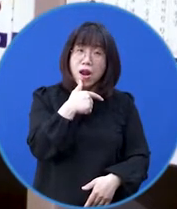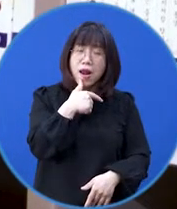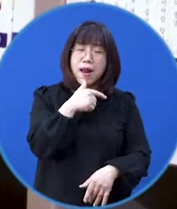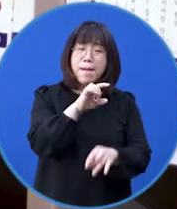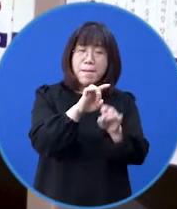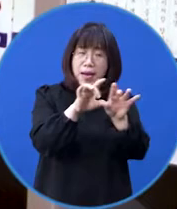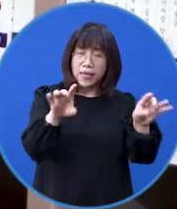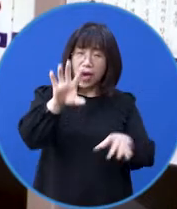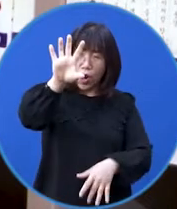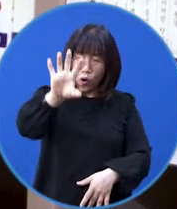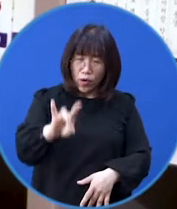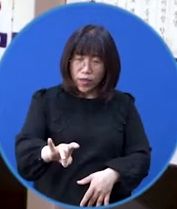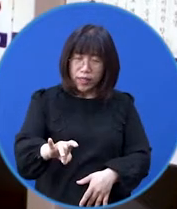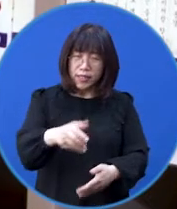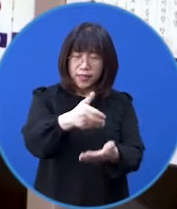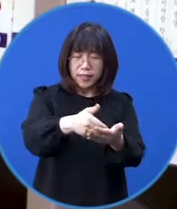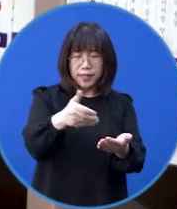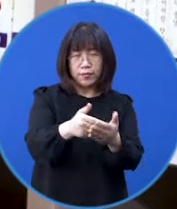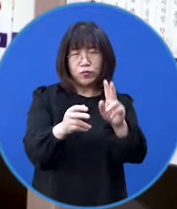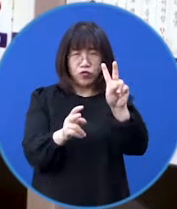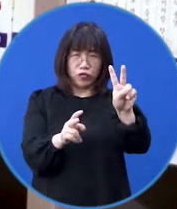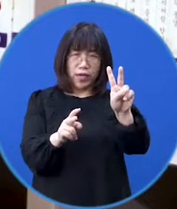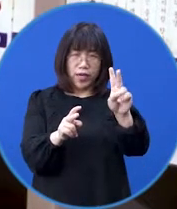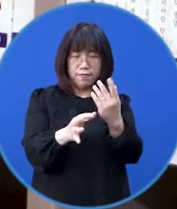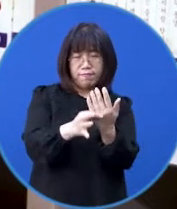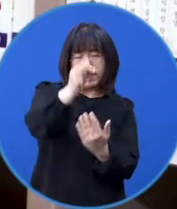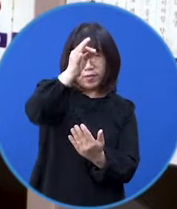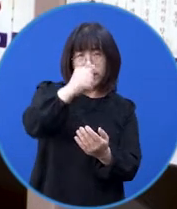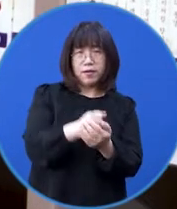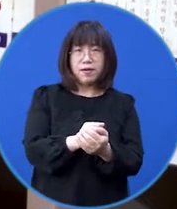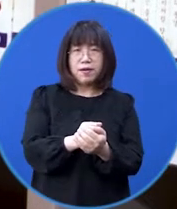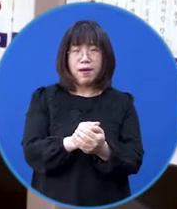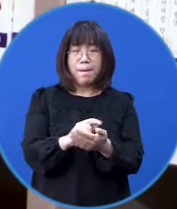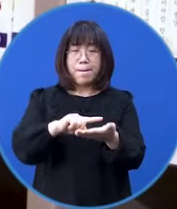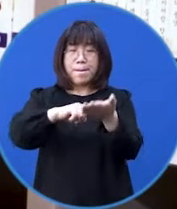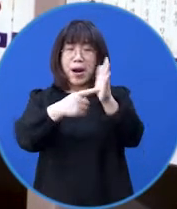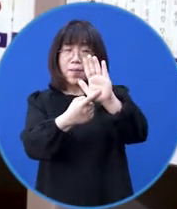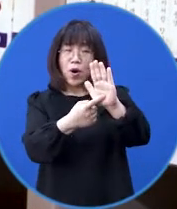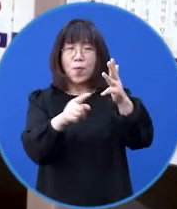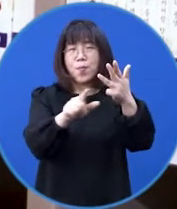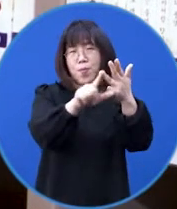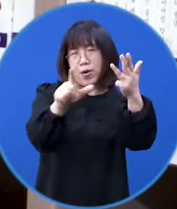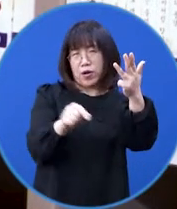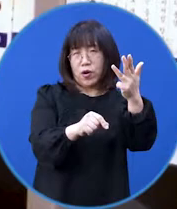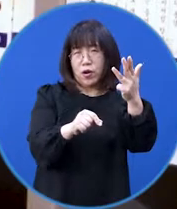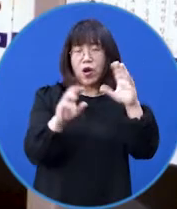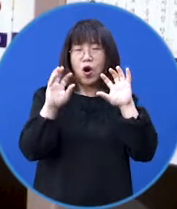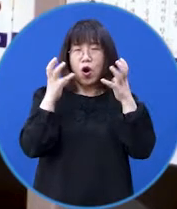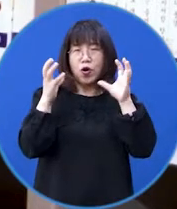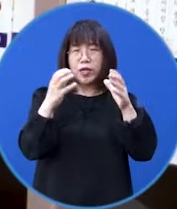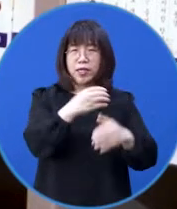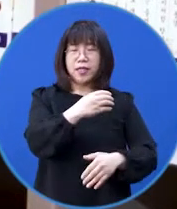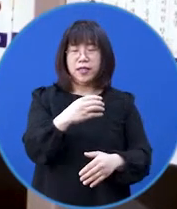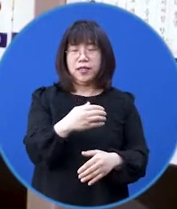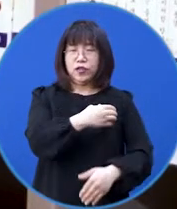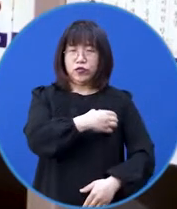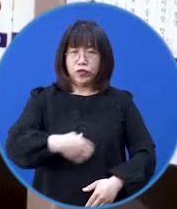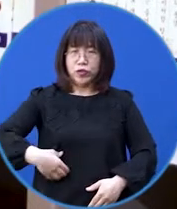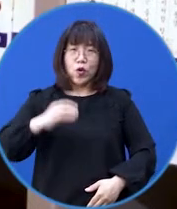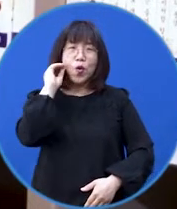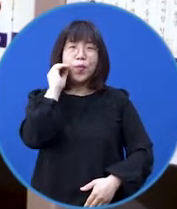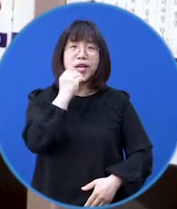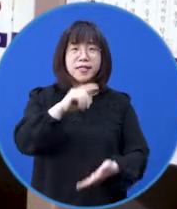월별 어울리는 글귀와 그림 각각 12점씩을 선정합니다. 선정 결과 발표는 8월 중